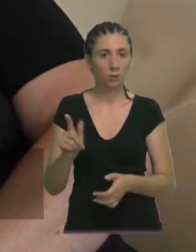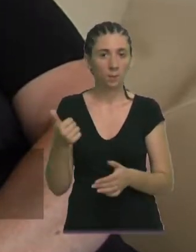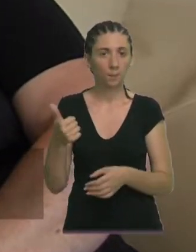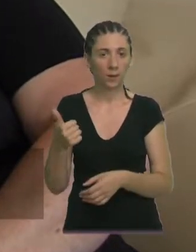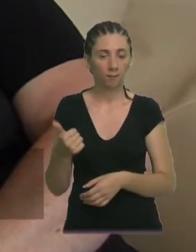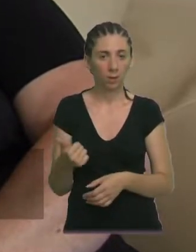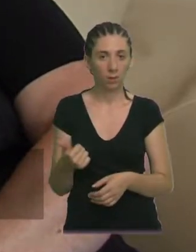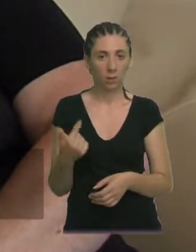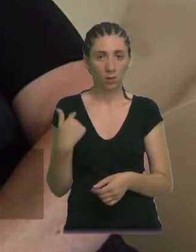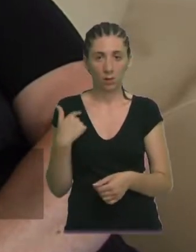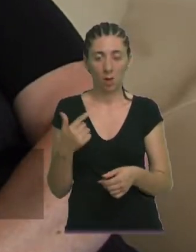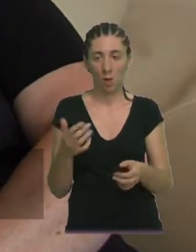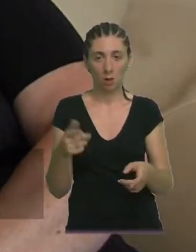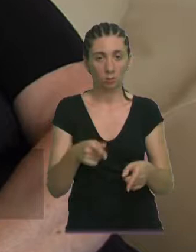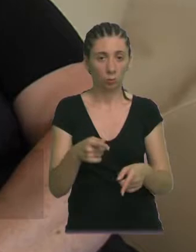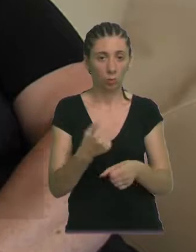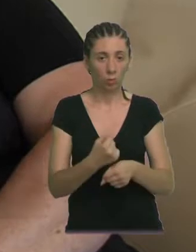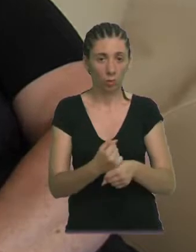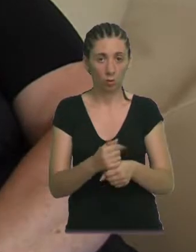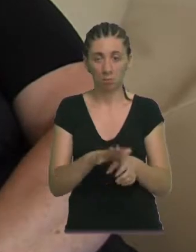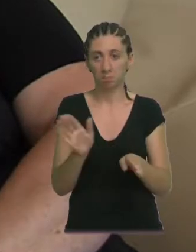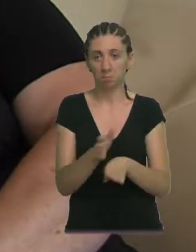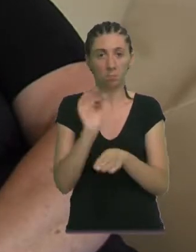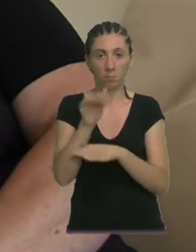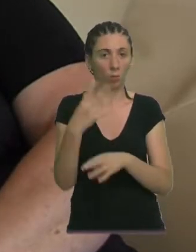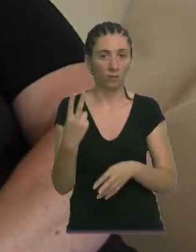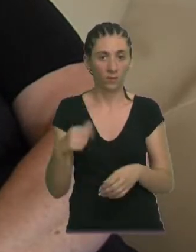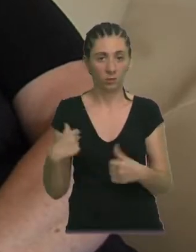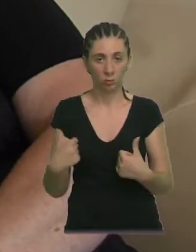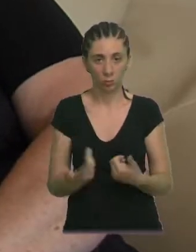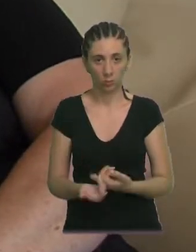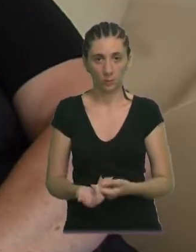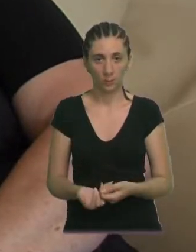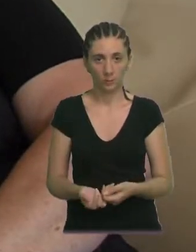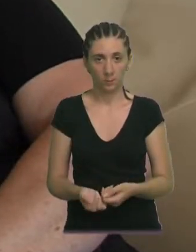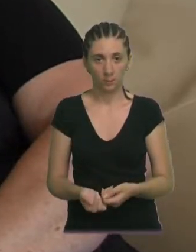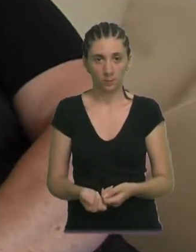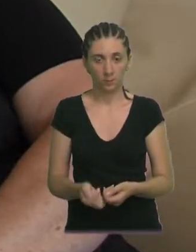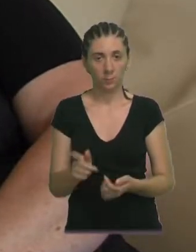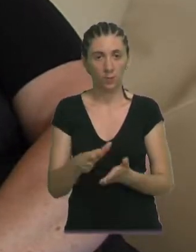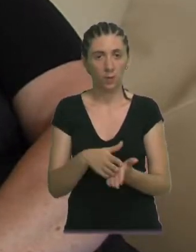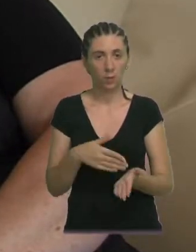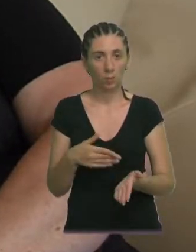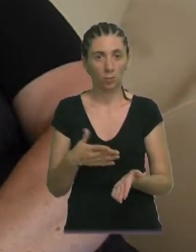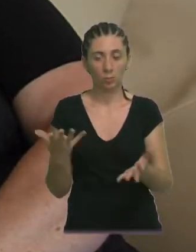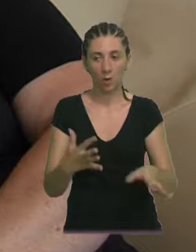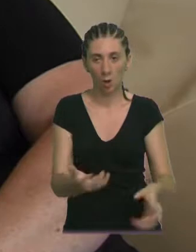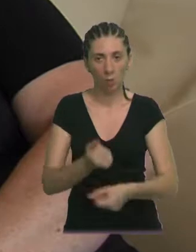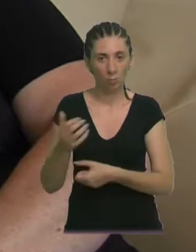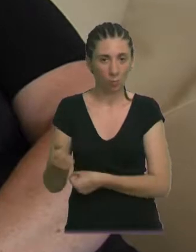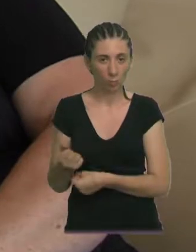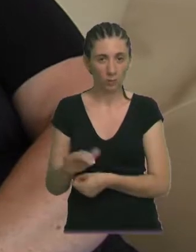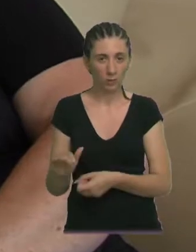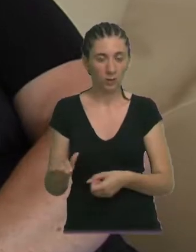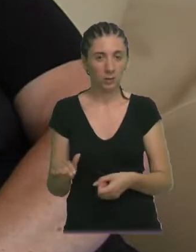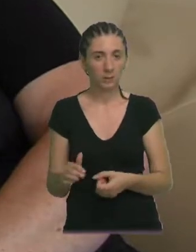prvi. Ja se udomljavanjem bavim gotovo 20 godina. A počela sam se baviti